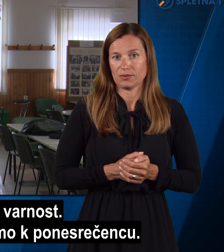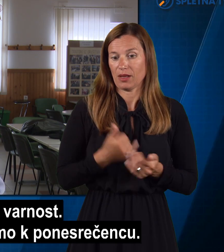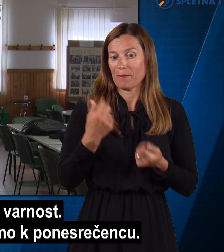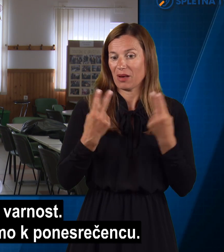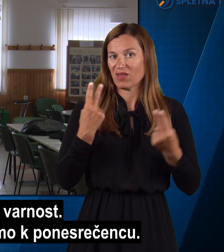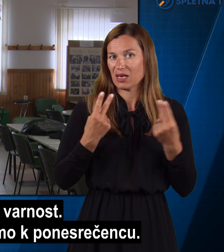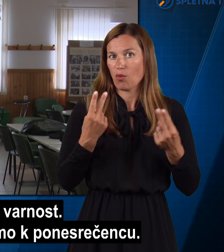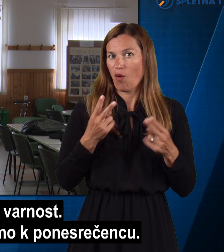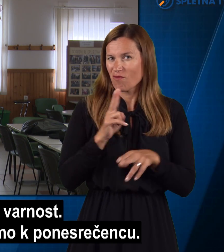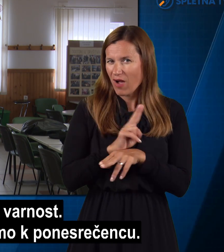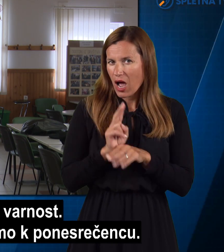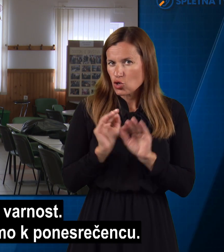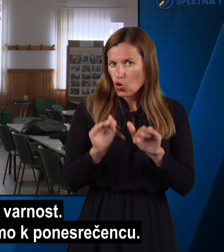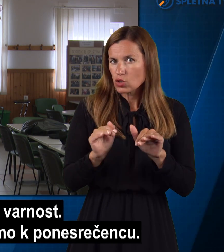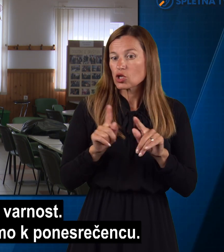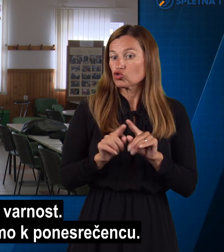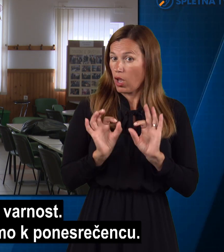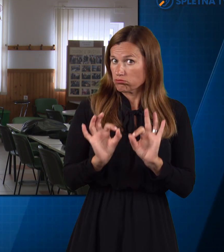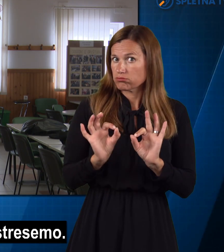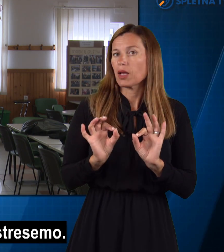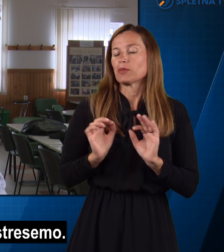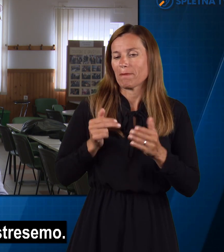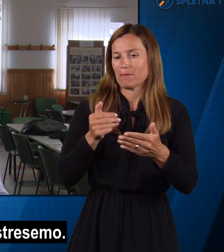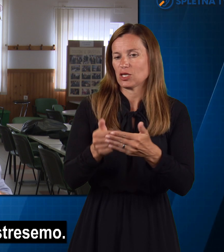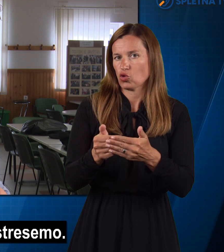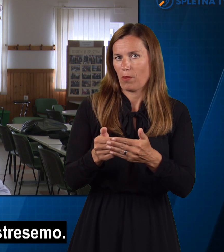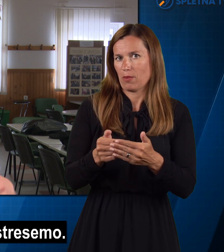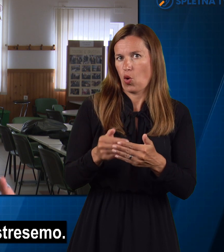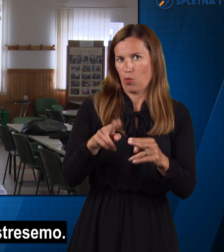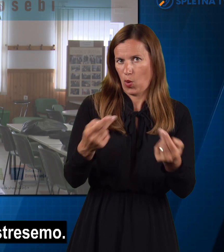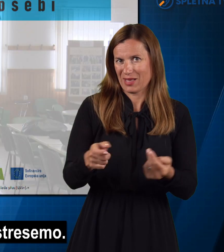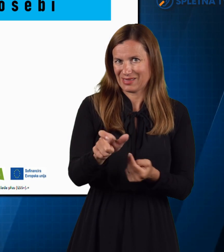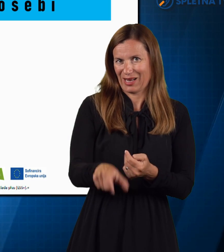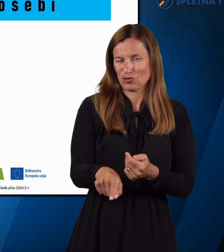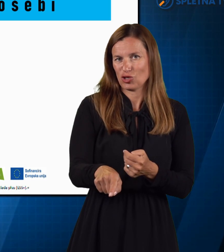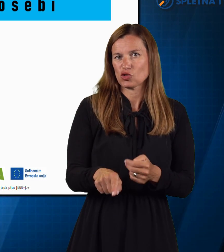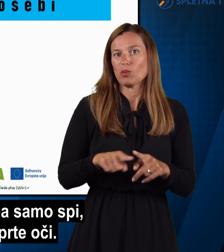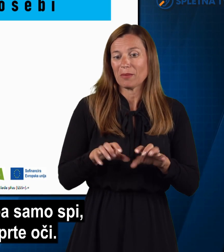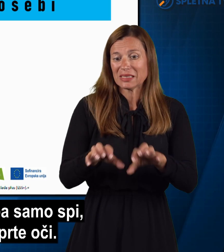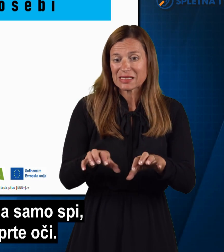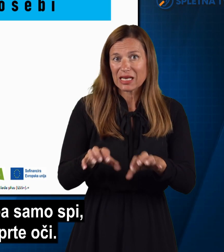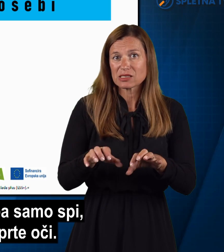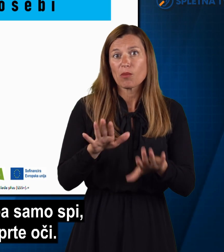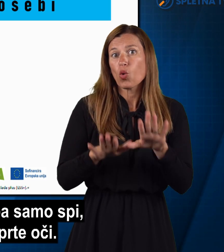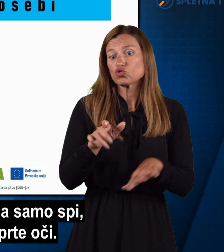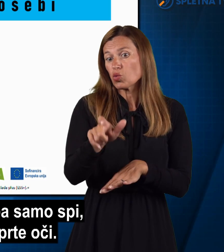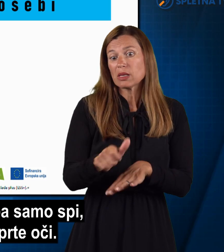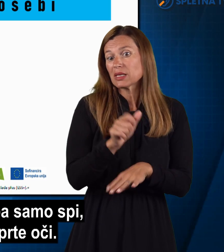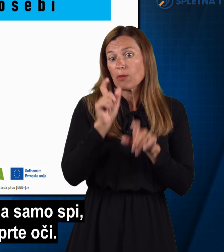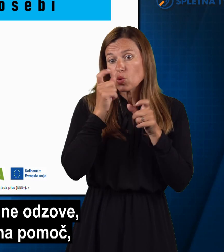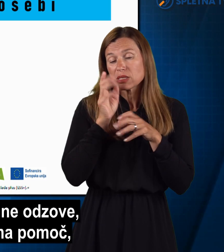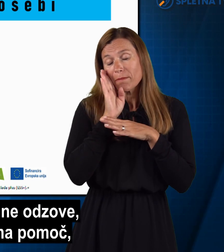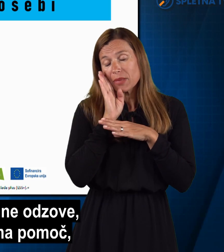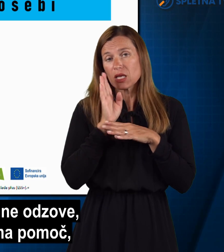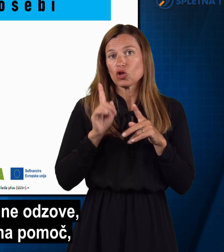Preverjamo varnost, če je varno, pristopimo do ponesrečenca, potem ga stresamo, mogoče oseba samo spičama zaprte oči,